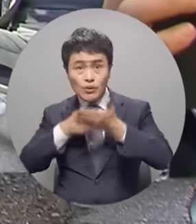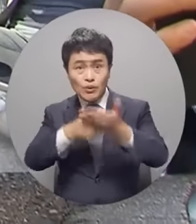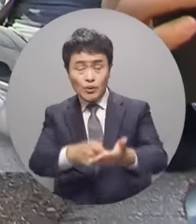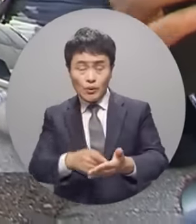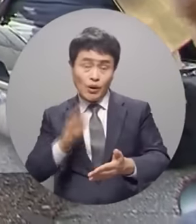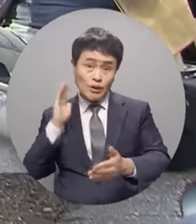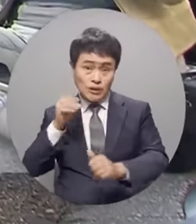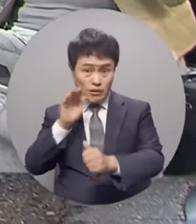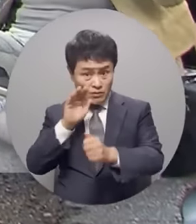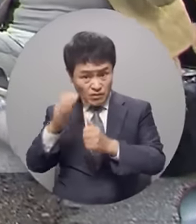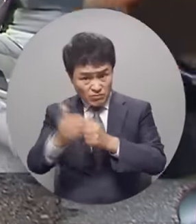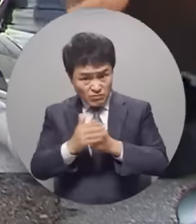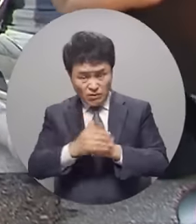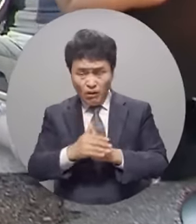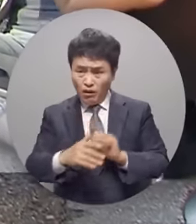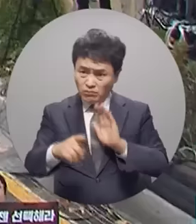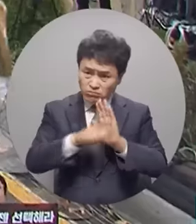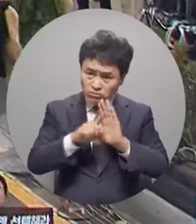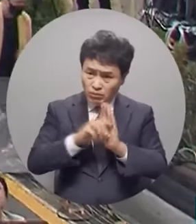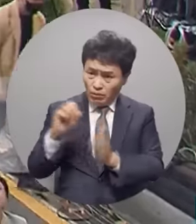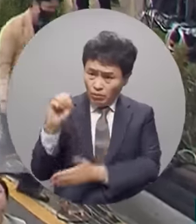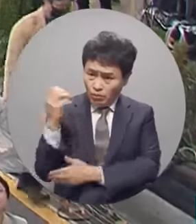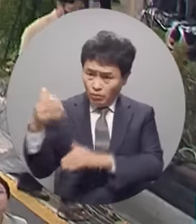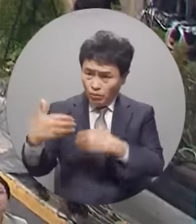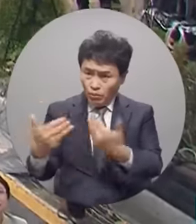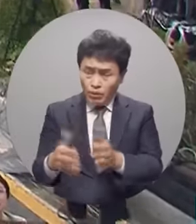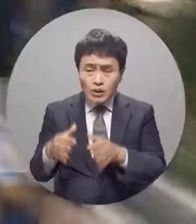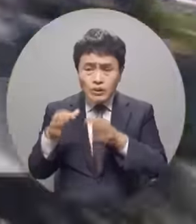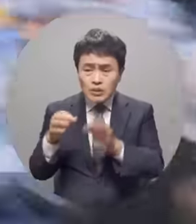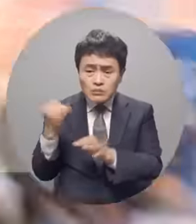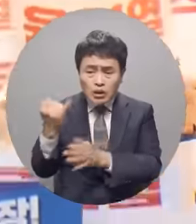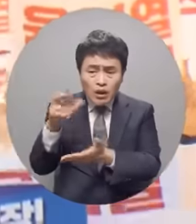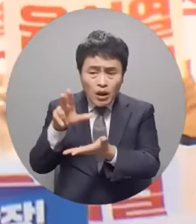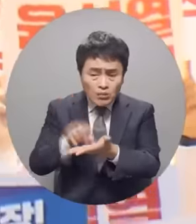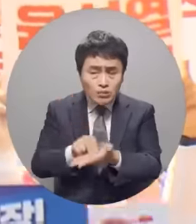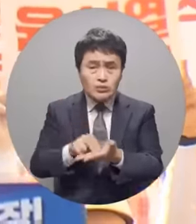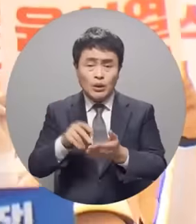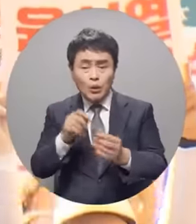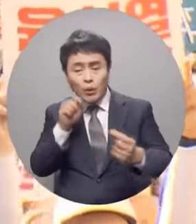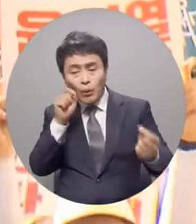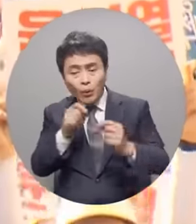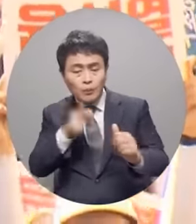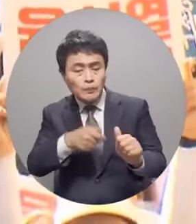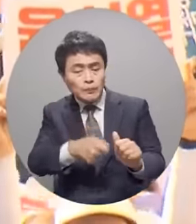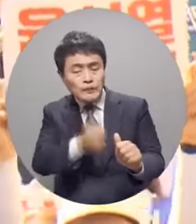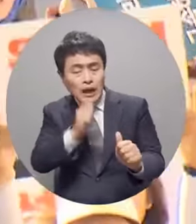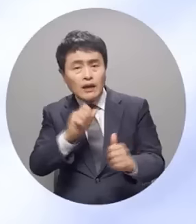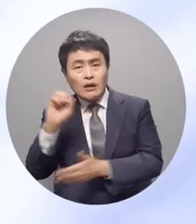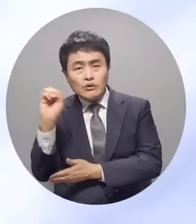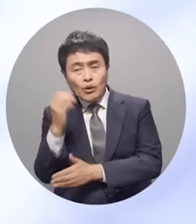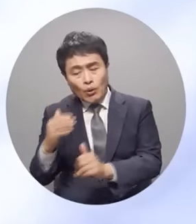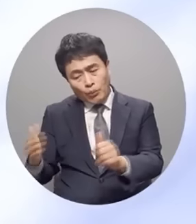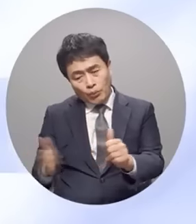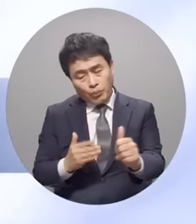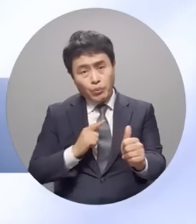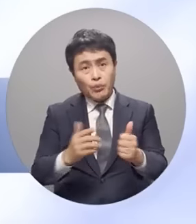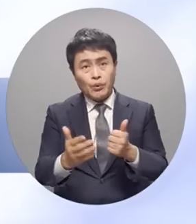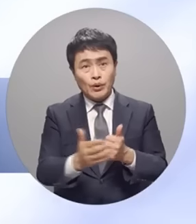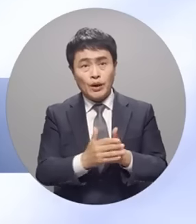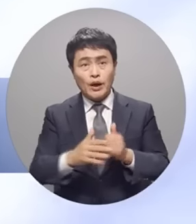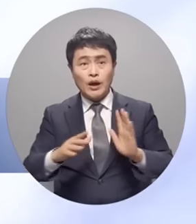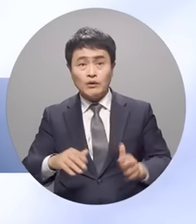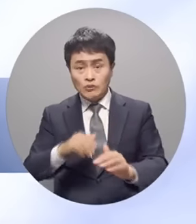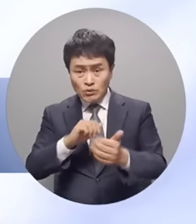내에서도 부정 여론이 강한 김 여사 문제를 고리로 본격적인 탄핵 여론전에 나서겠다는 전략입니다. 주가